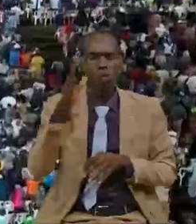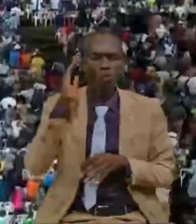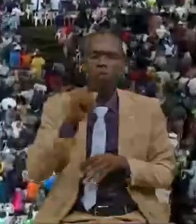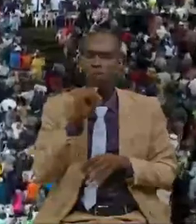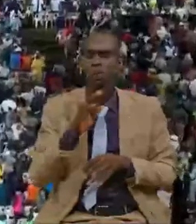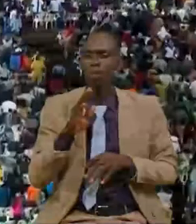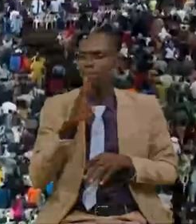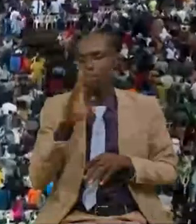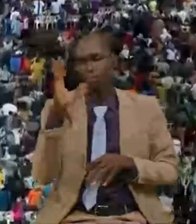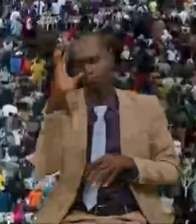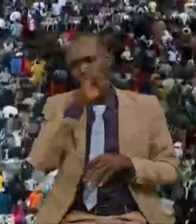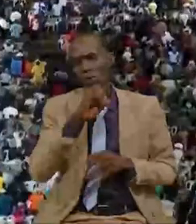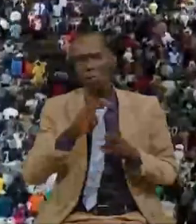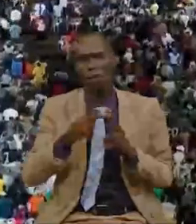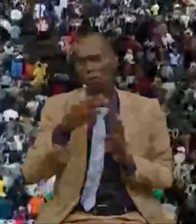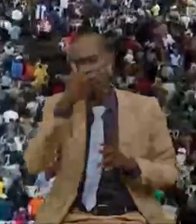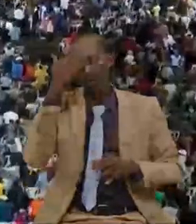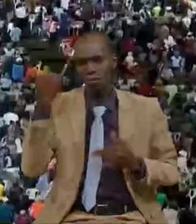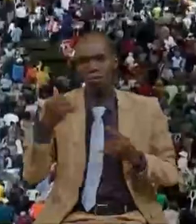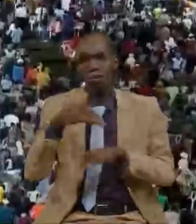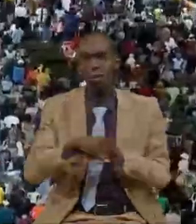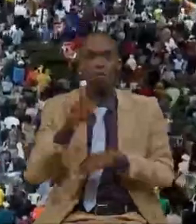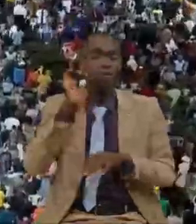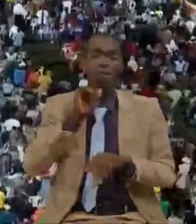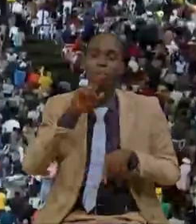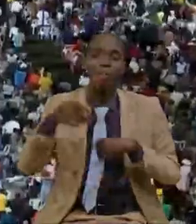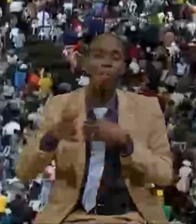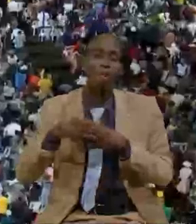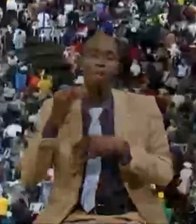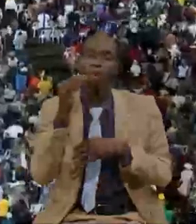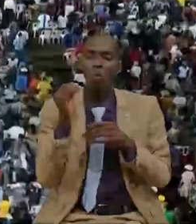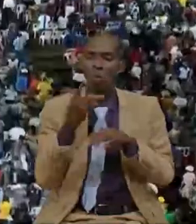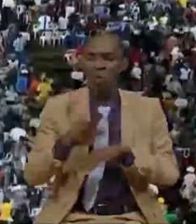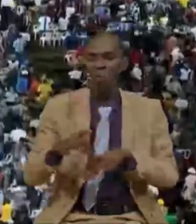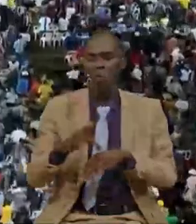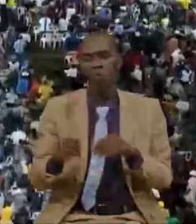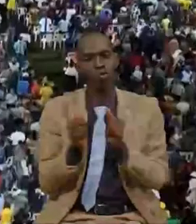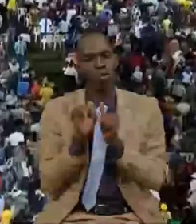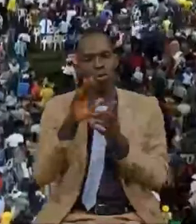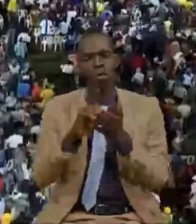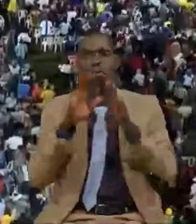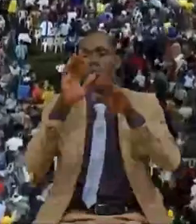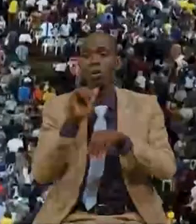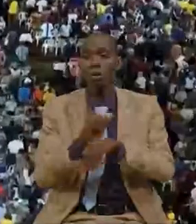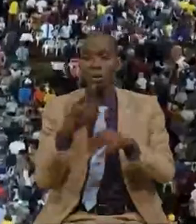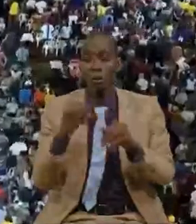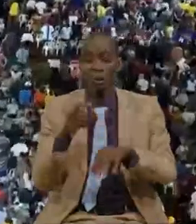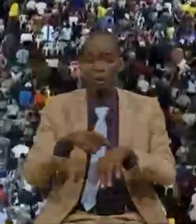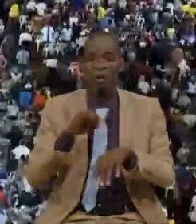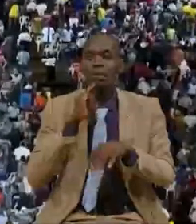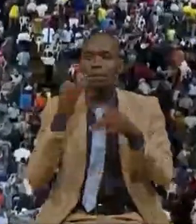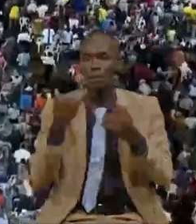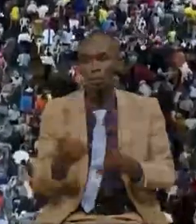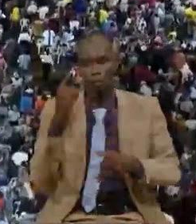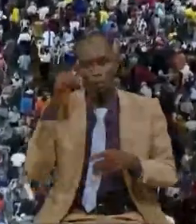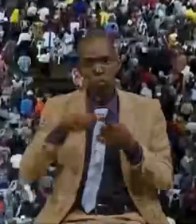fasse pour vous? Vous ne serez pas abandonné. N'allez pas rentrer chez vous sans votre miracle. L'homme de Dieu est chargé,